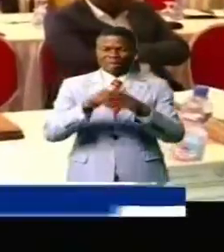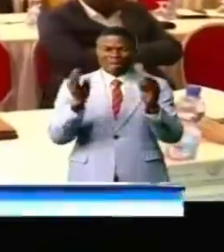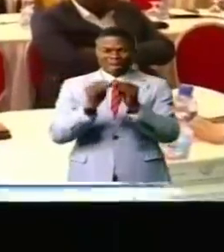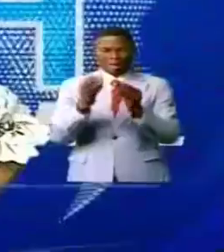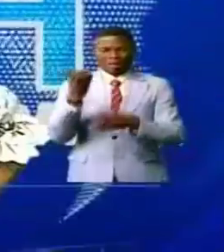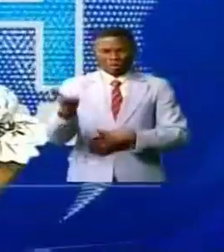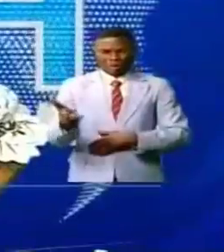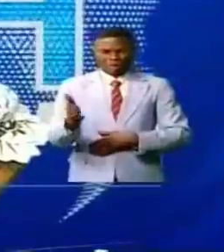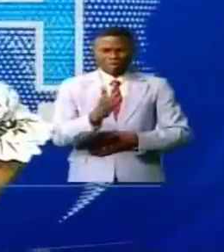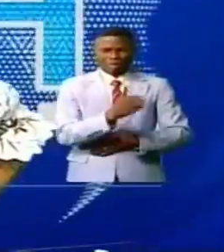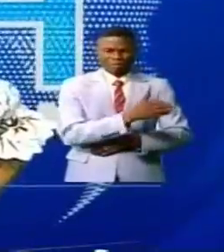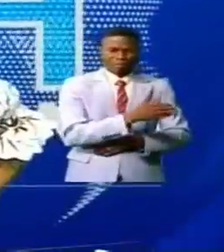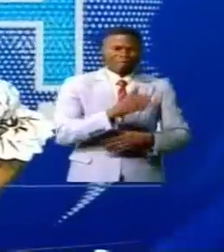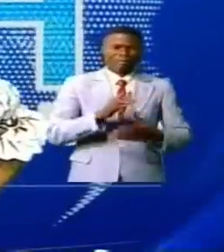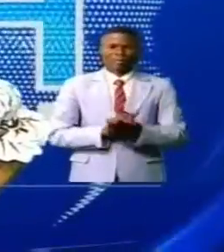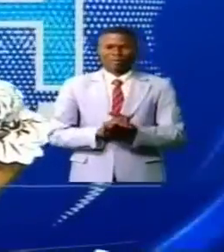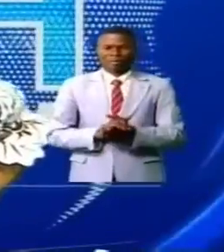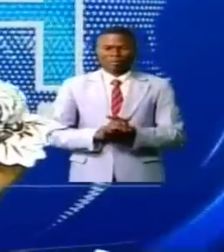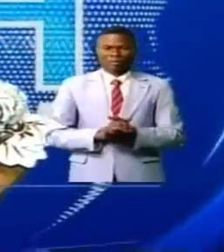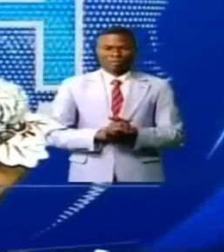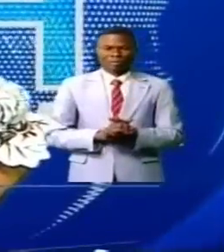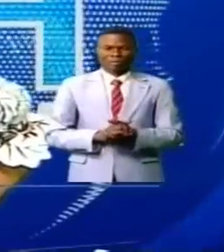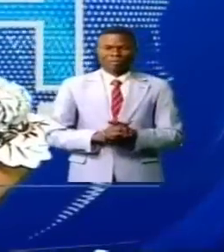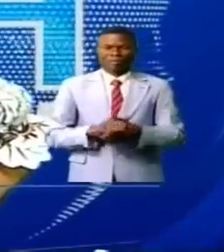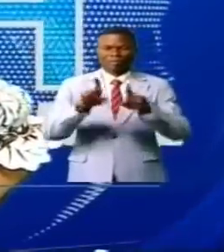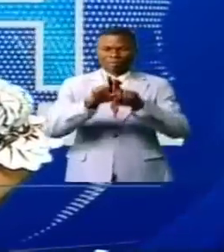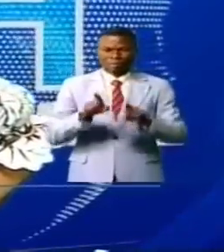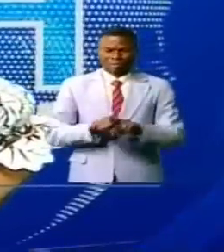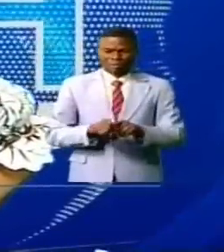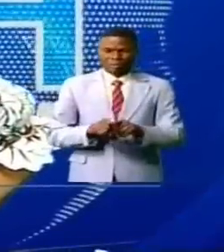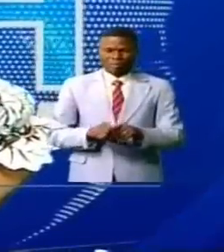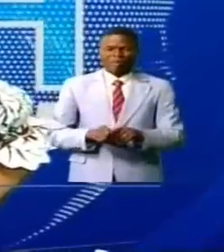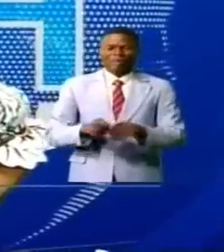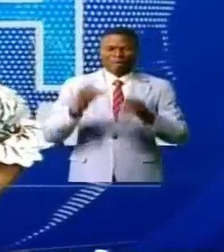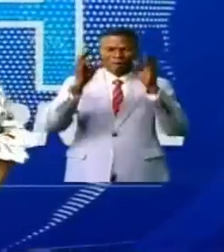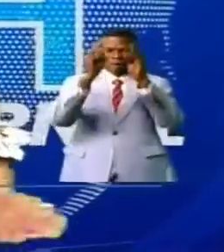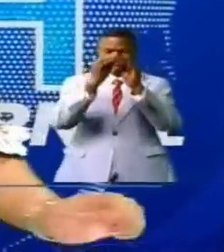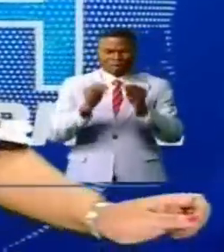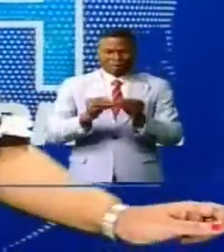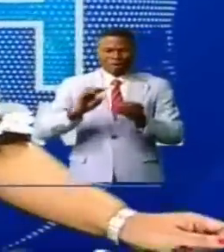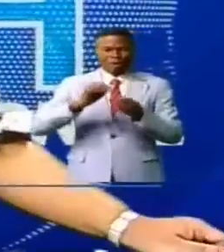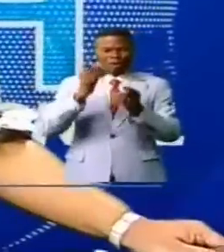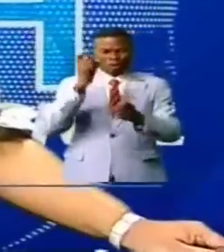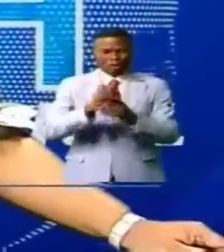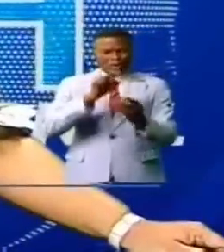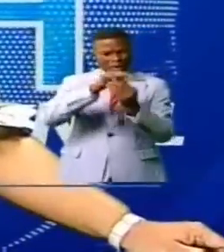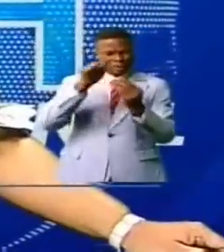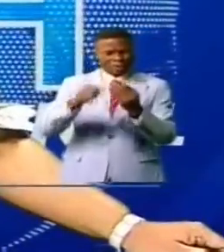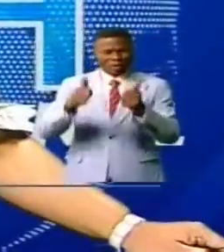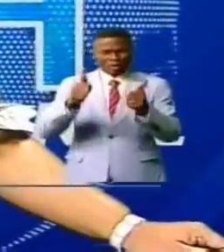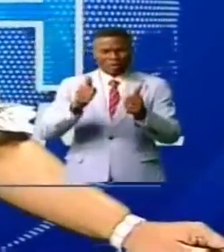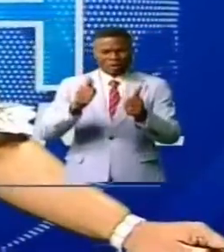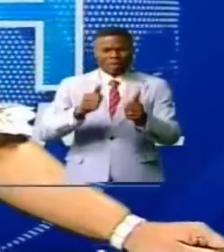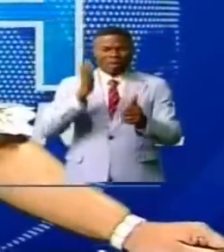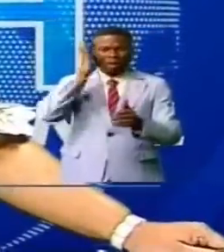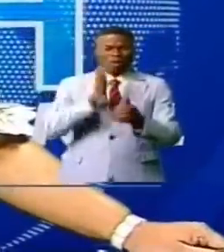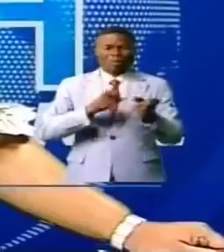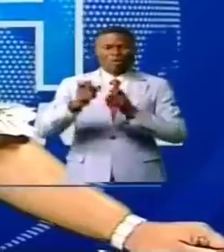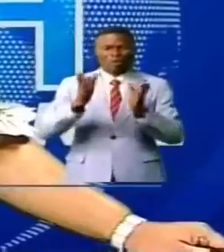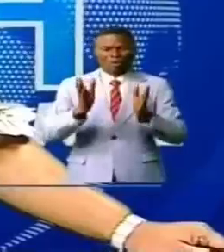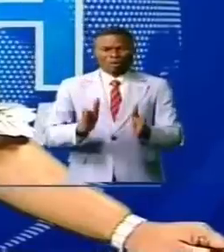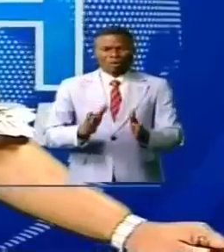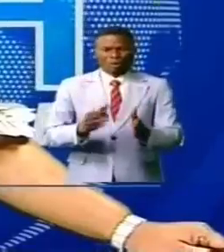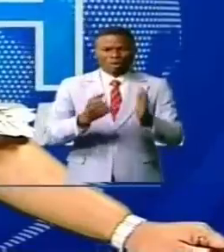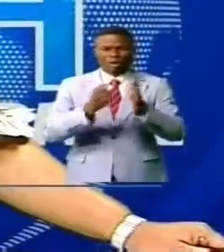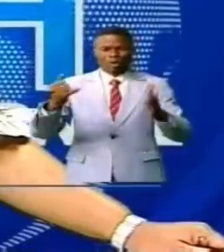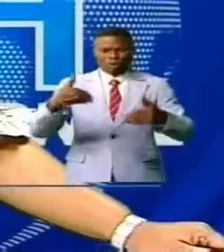table ronde. Ils sont à même de maîtriser les chiffres et d'asseoir la comptabilité ainsi que la bonne gouvernance. Plus de